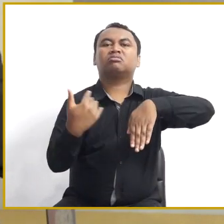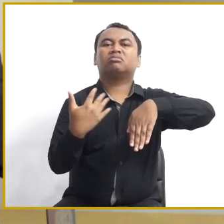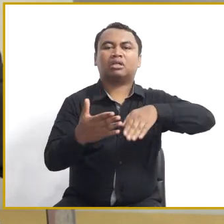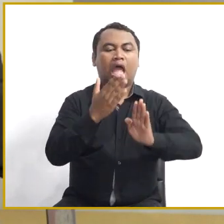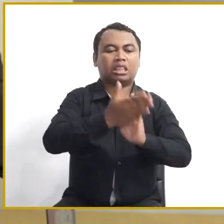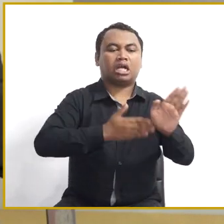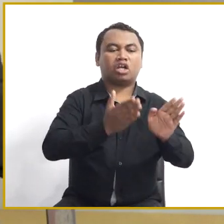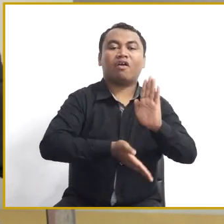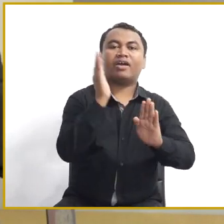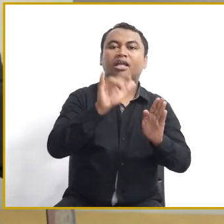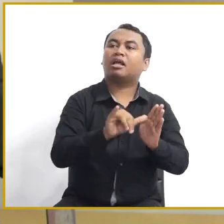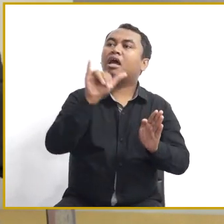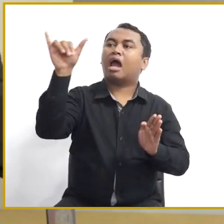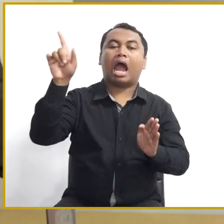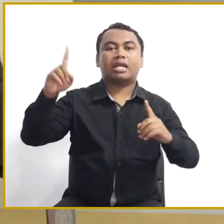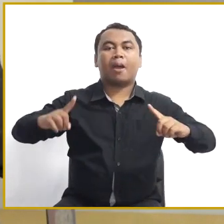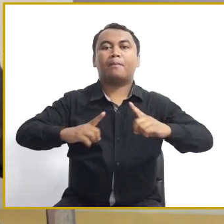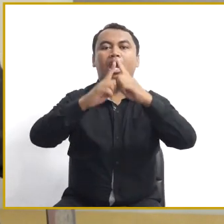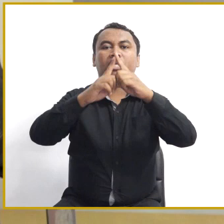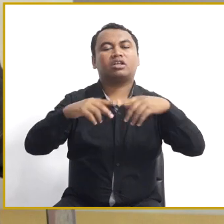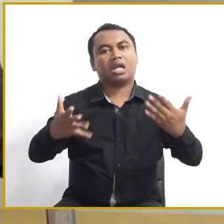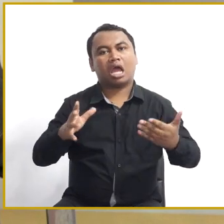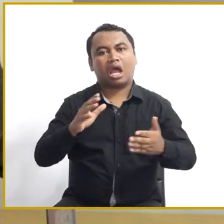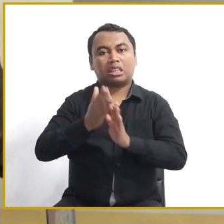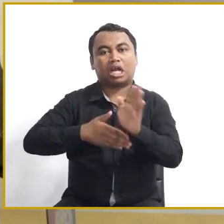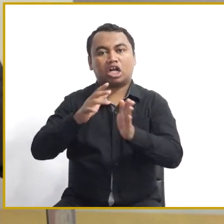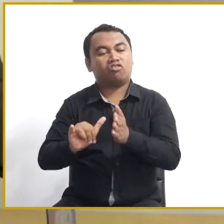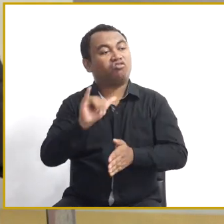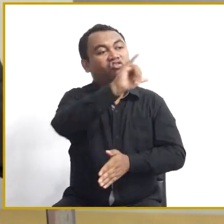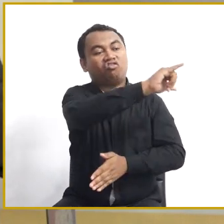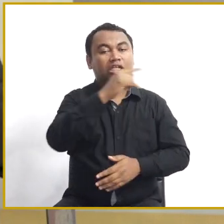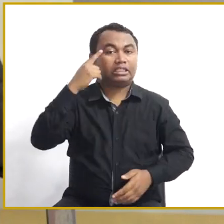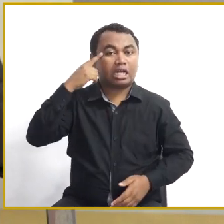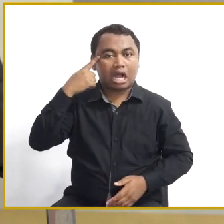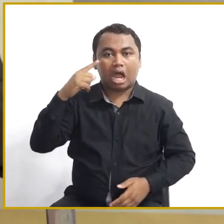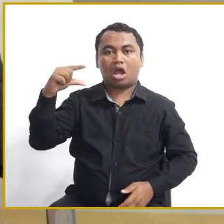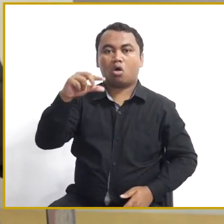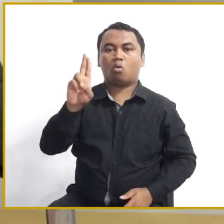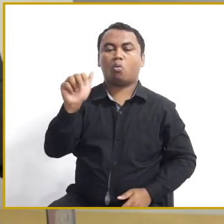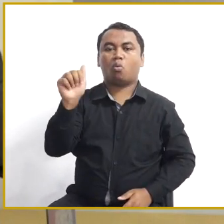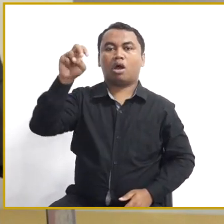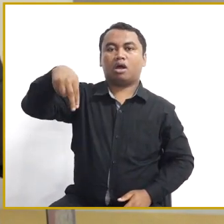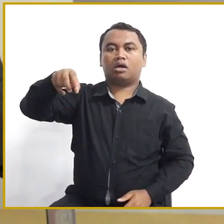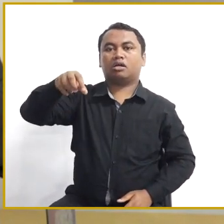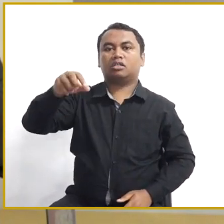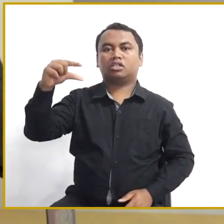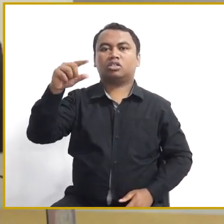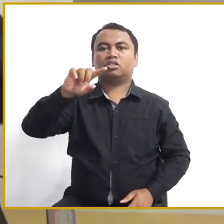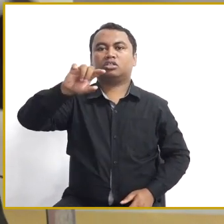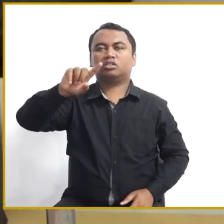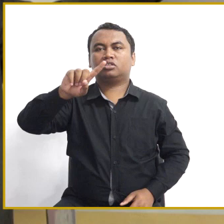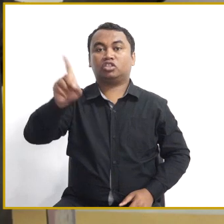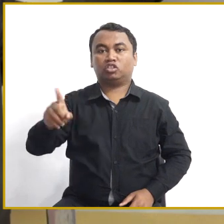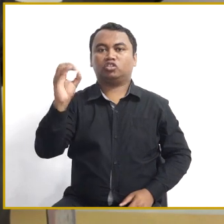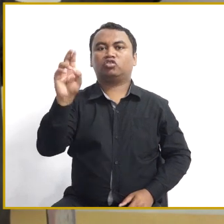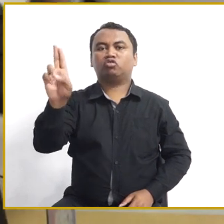dia Tananarivo Paris, Tananarivo Guangzhou, zay foana hoentina any Paris foana zany ny olona dia any Paris